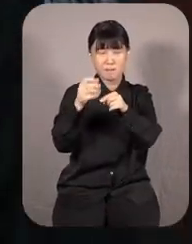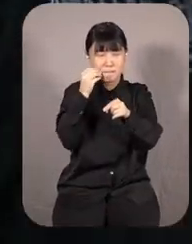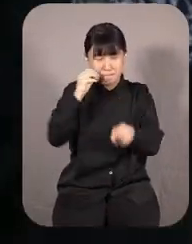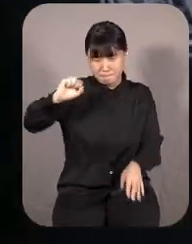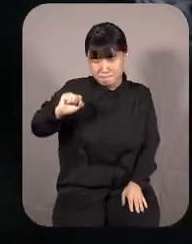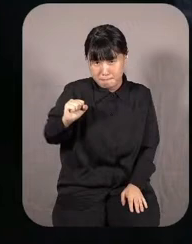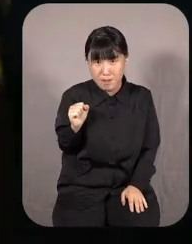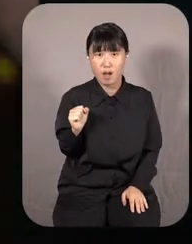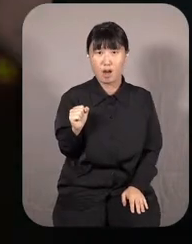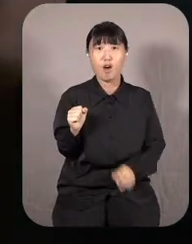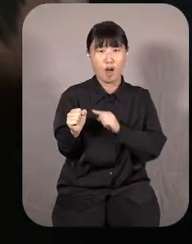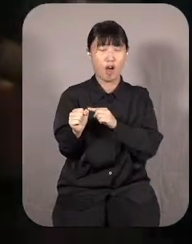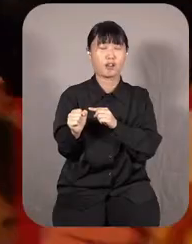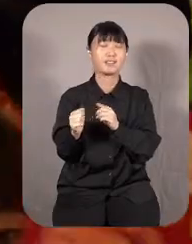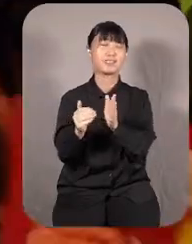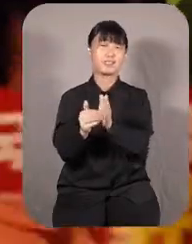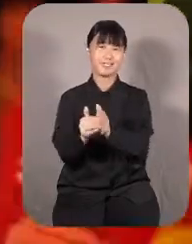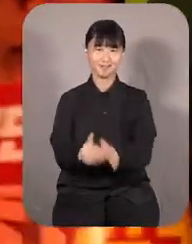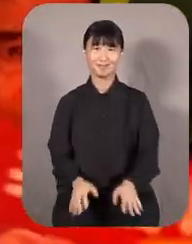그렇죠?